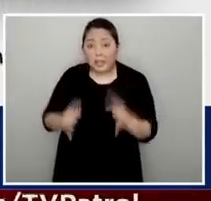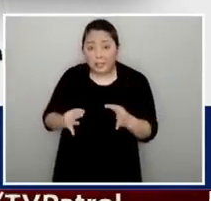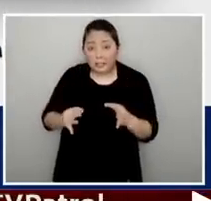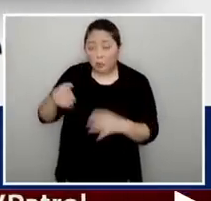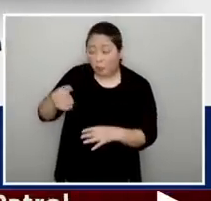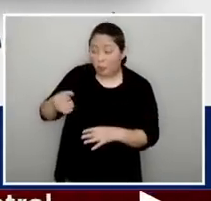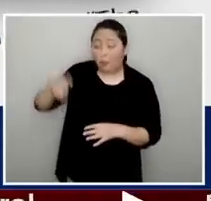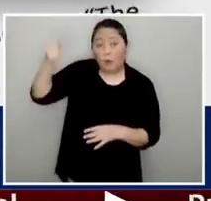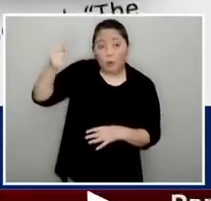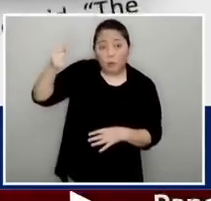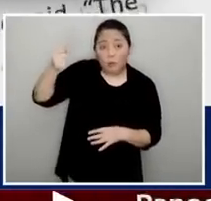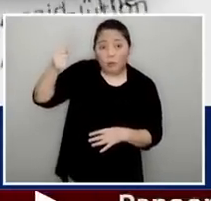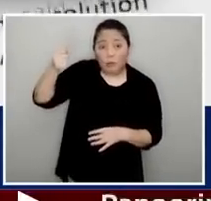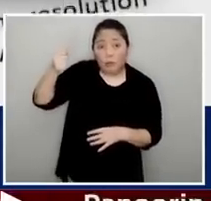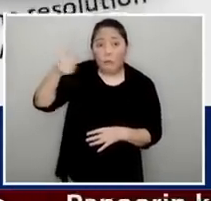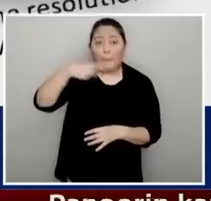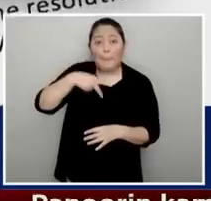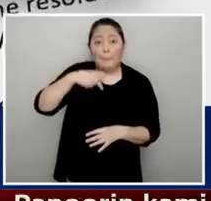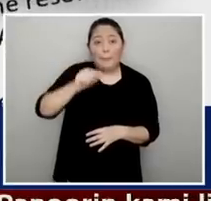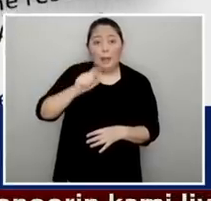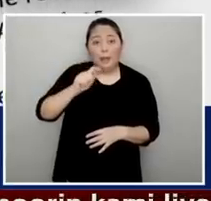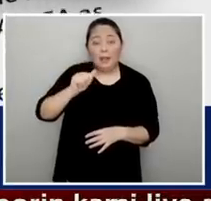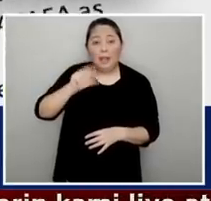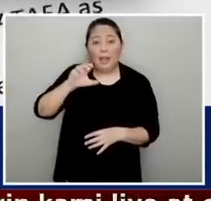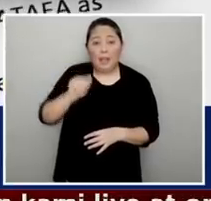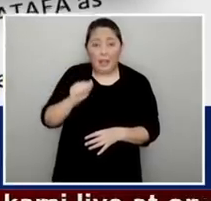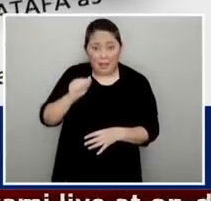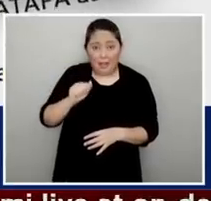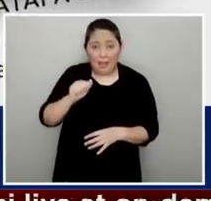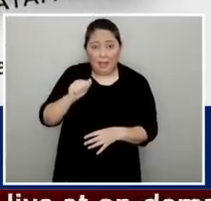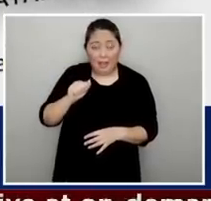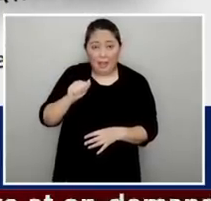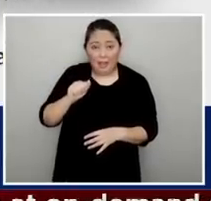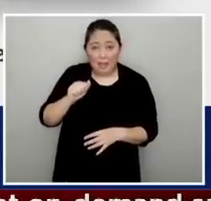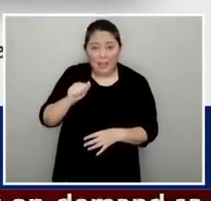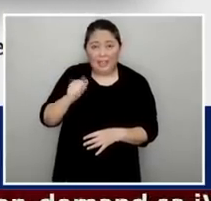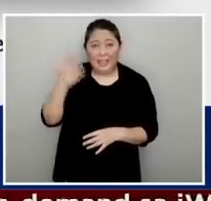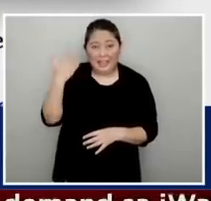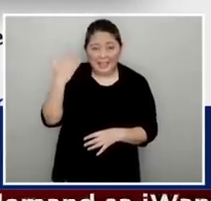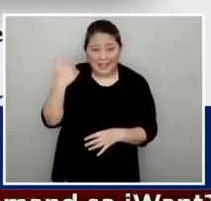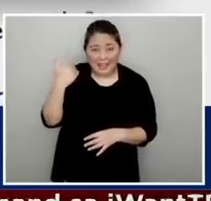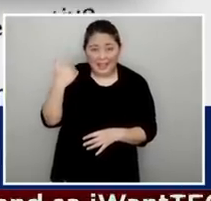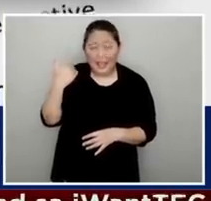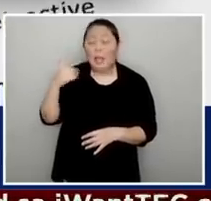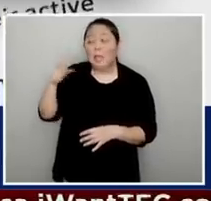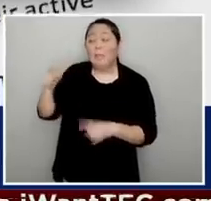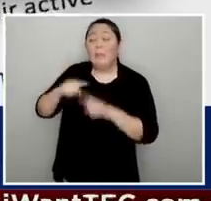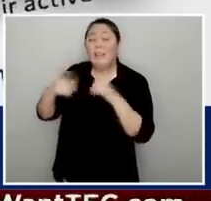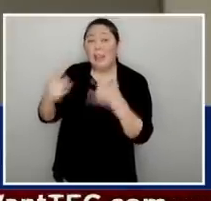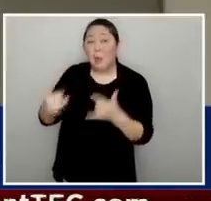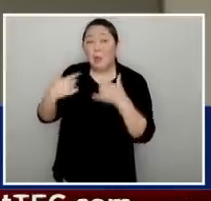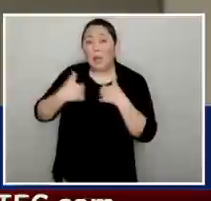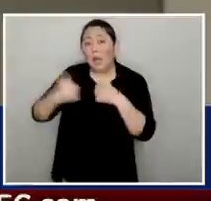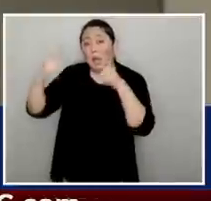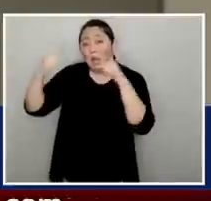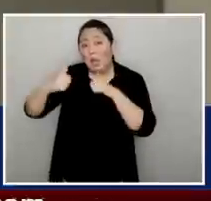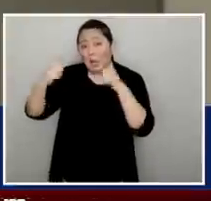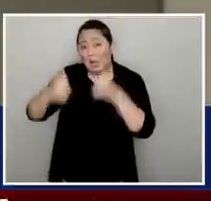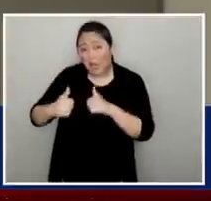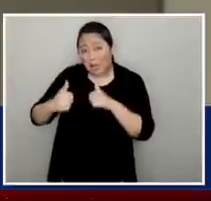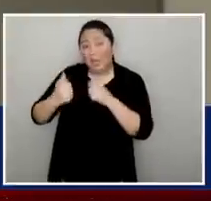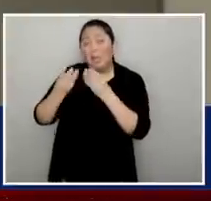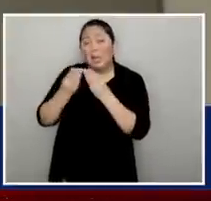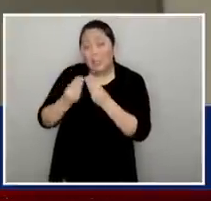Philip Wico bilang persona non grata. Sa pagkabasura ng resolusyon, balik na ang active status ni Wico at